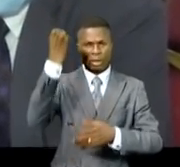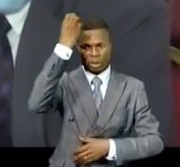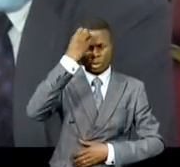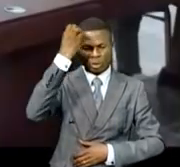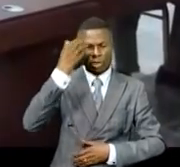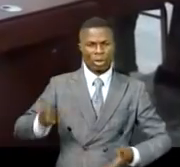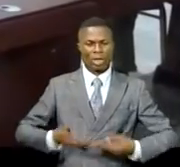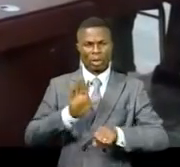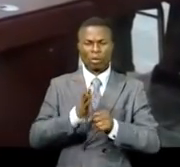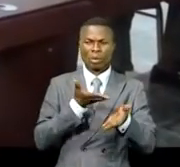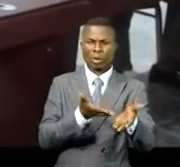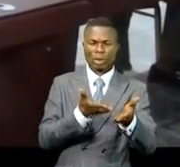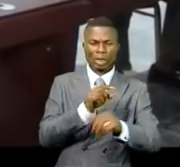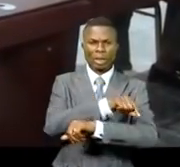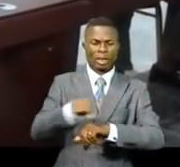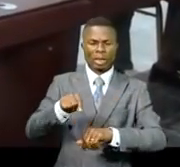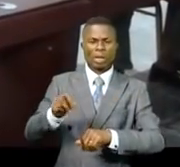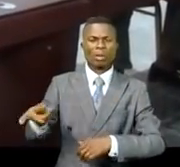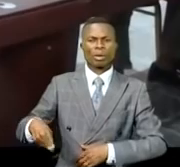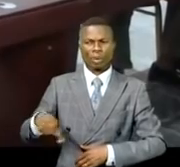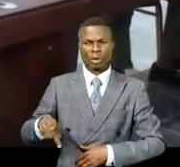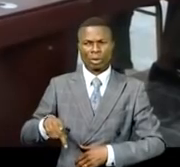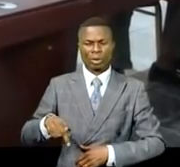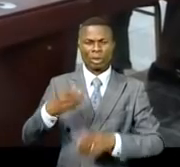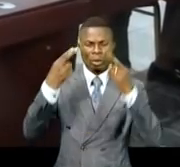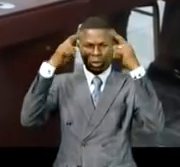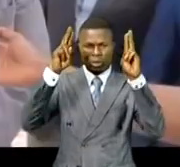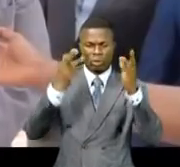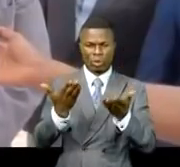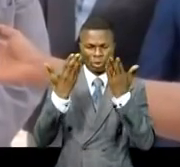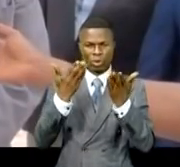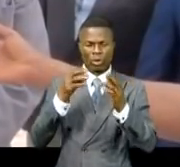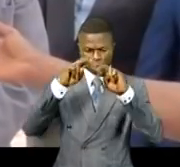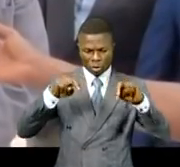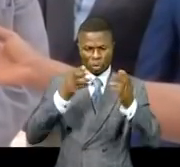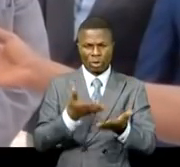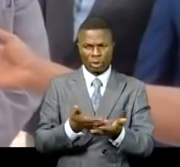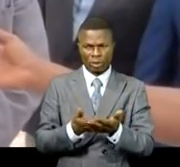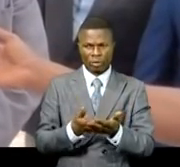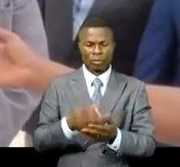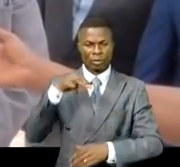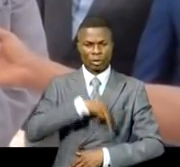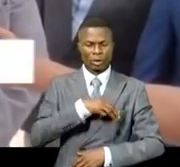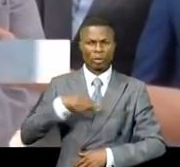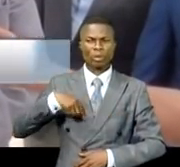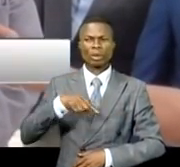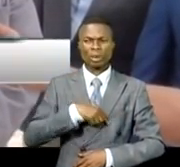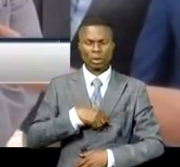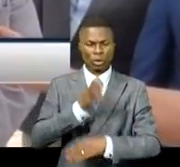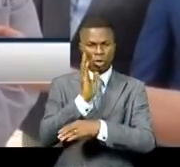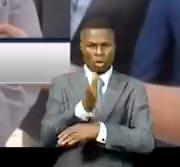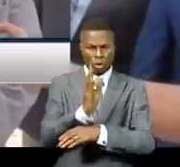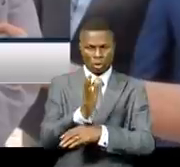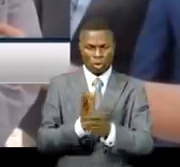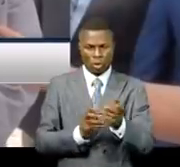saluent l'accompagnement des institutions provinciales dans la réussite de cette étude. Notre mission est de bilanter la situation